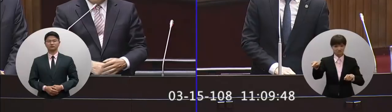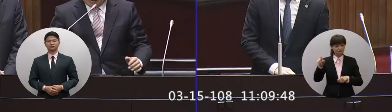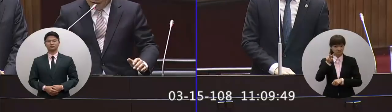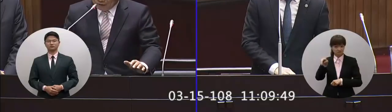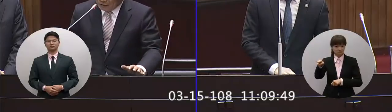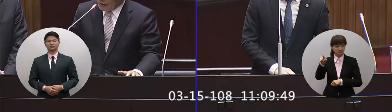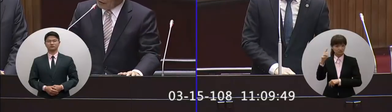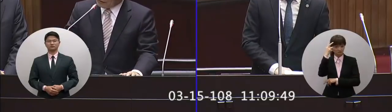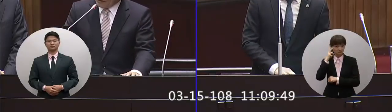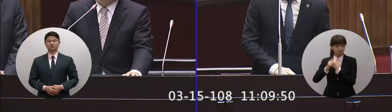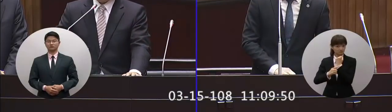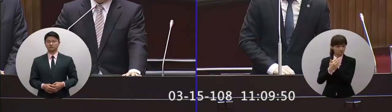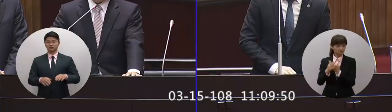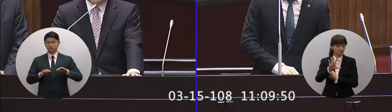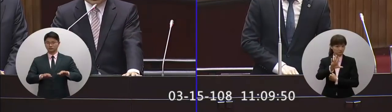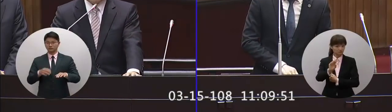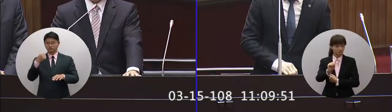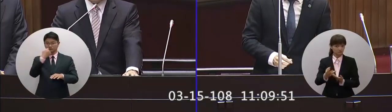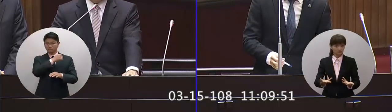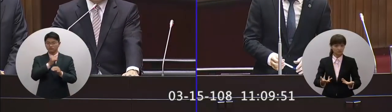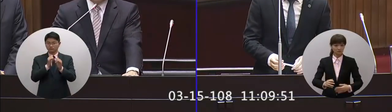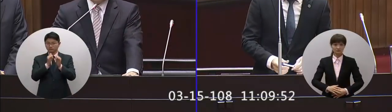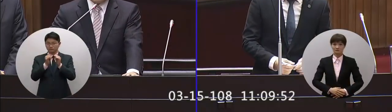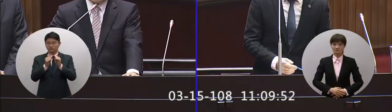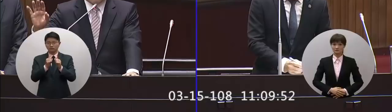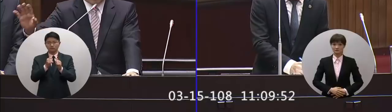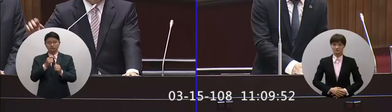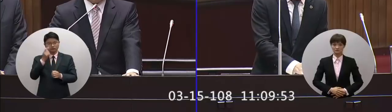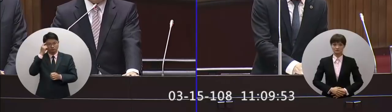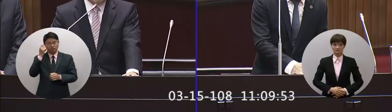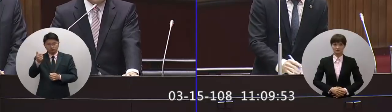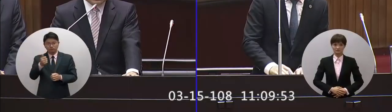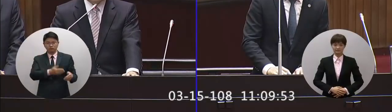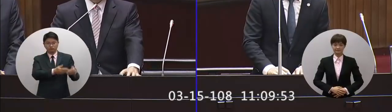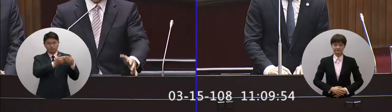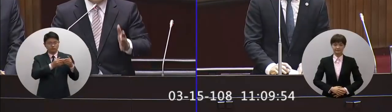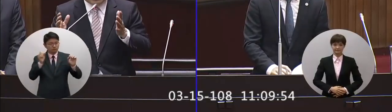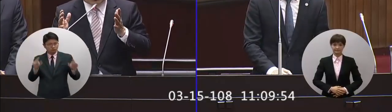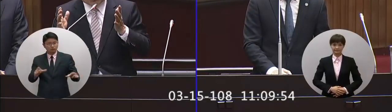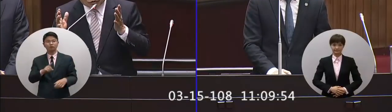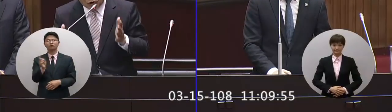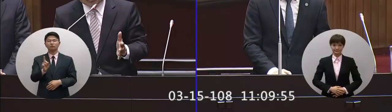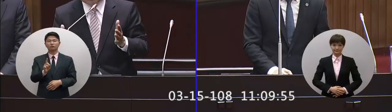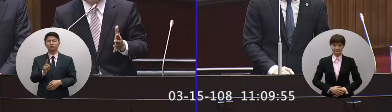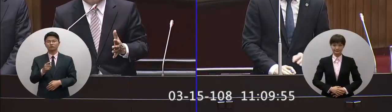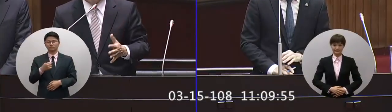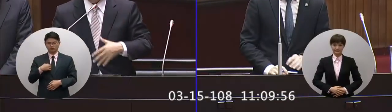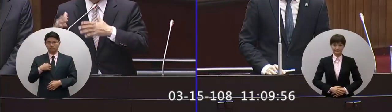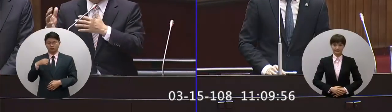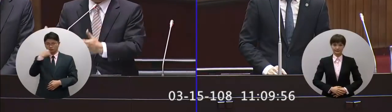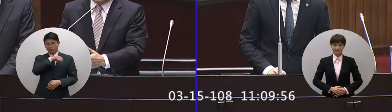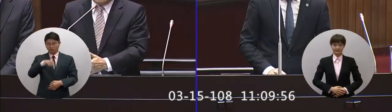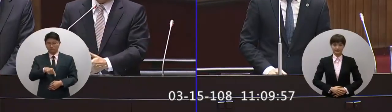障？ 今仔日台湾社会之所以可贵，啊，甲中国无共款，就是咱已经足尊